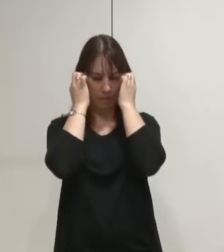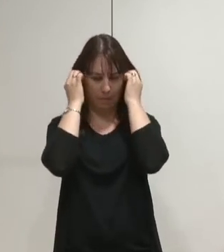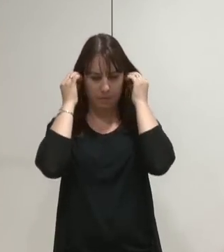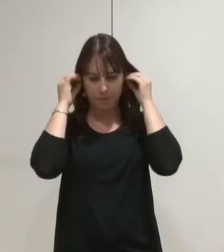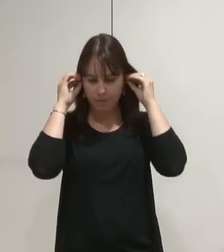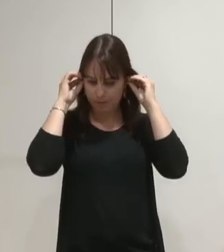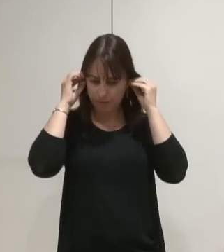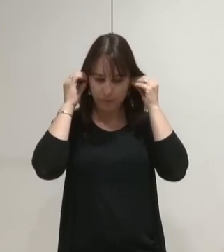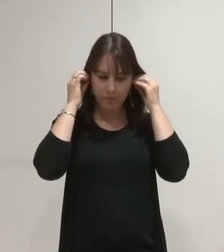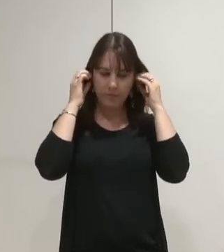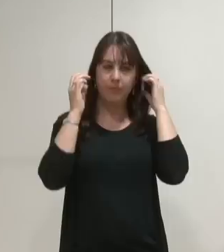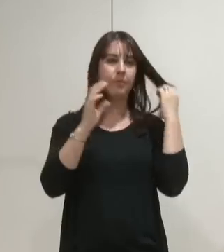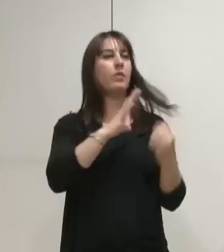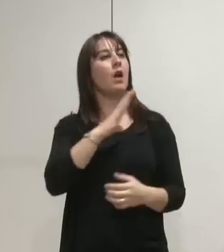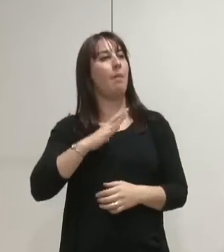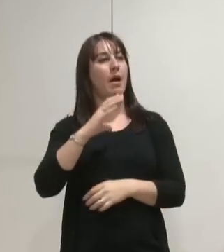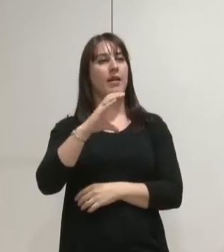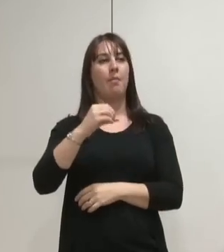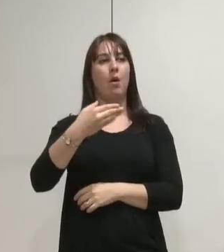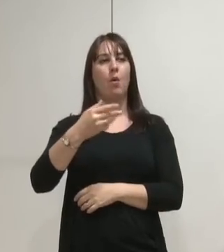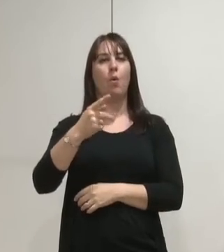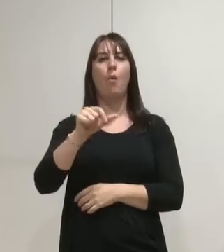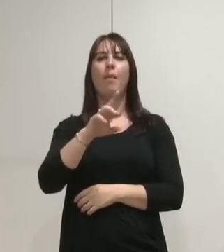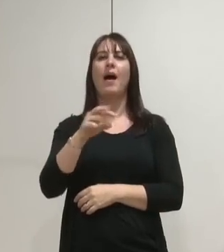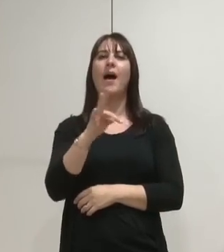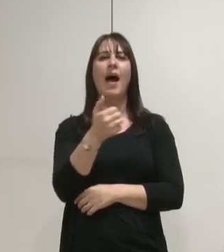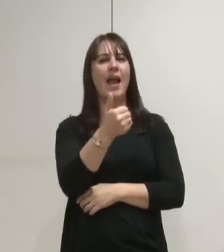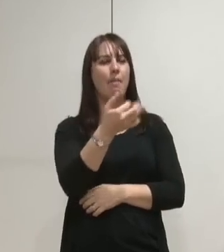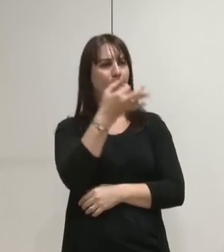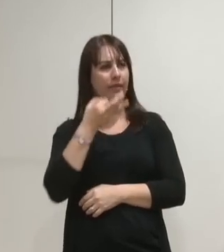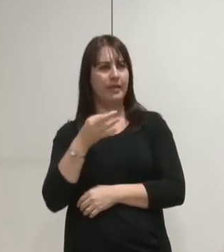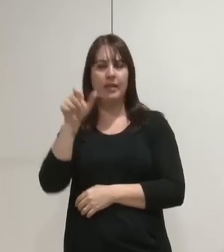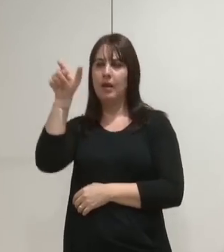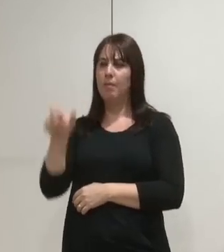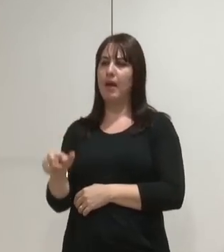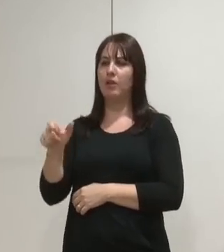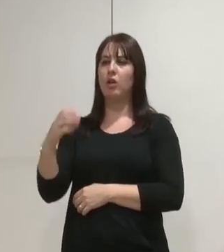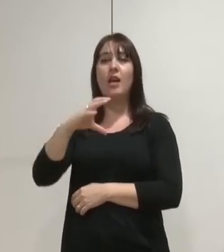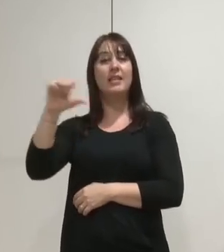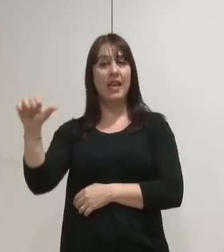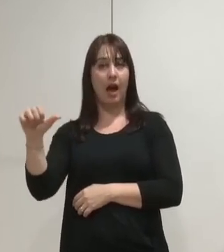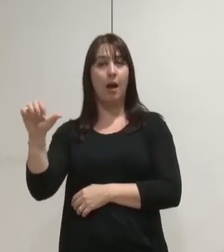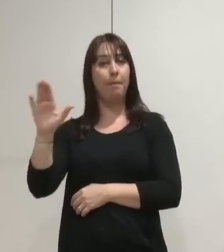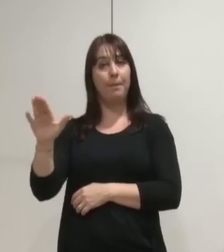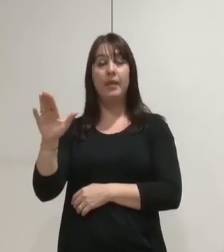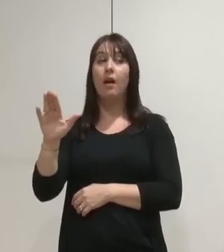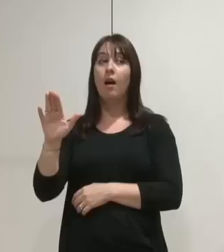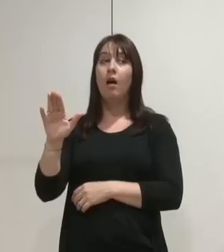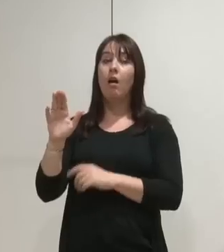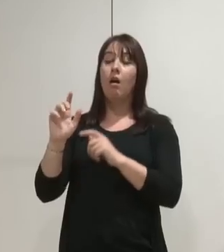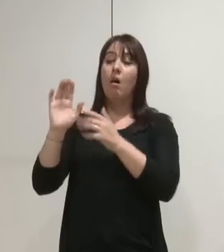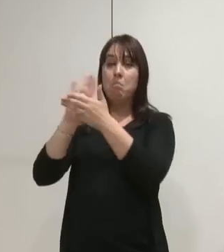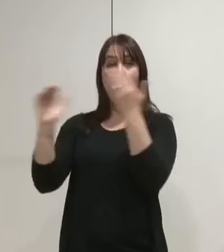madame compara a indiqué que Monsieur fristau en tant que président du conseil d'administration qui n'est pas mandataire social